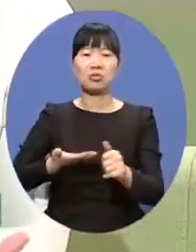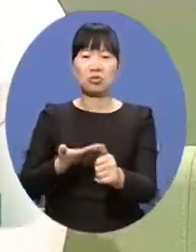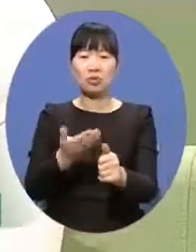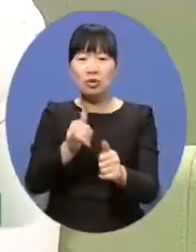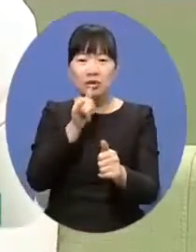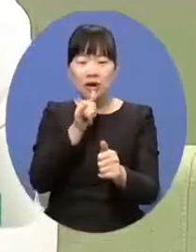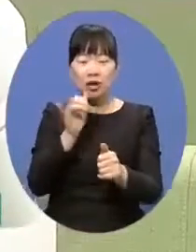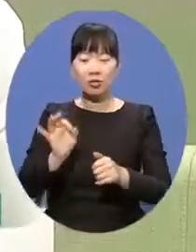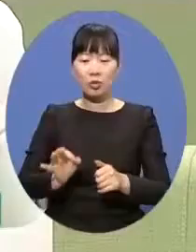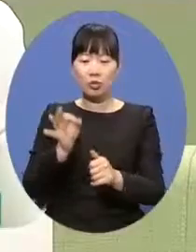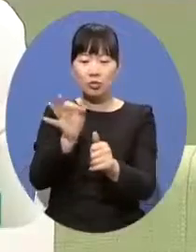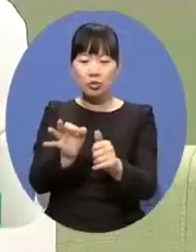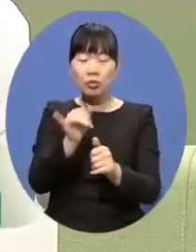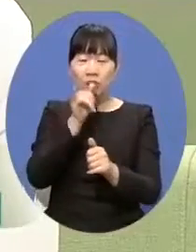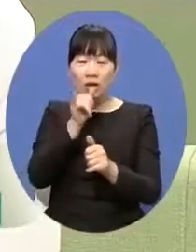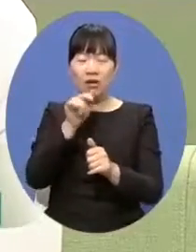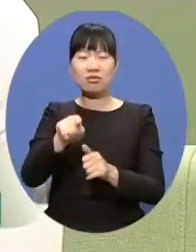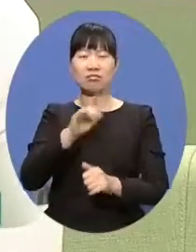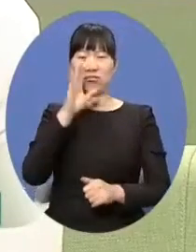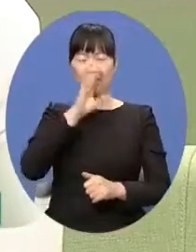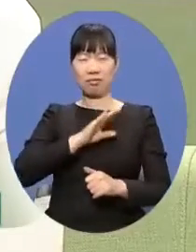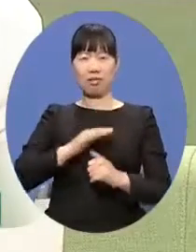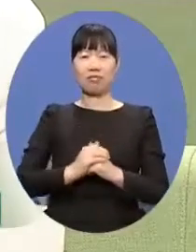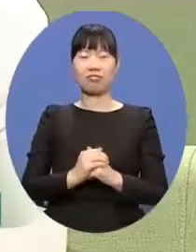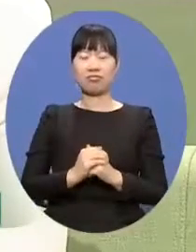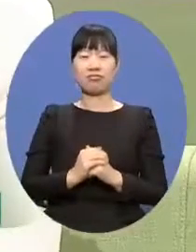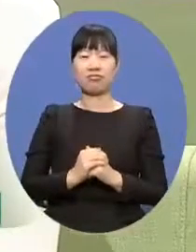준다든지 돈으로 준다든지 이게 아주 나쁘거든요.